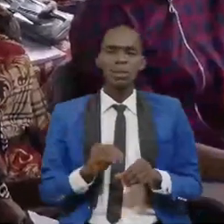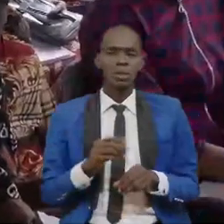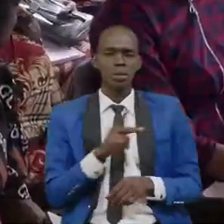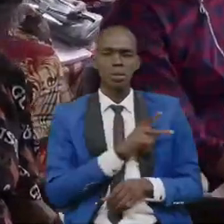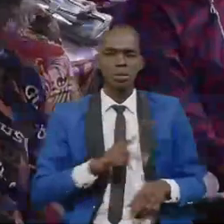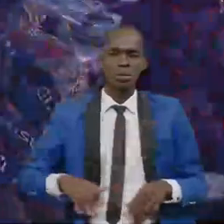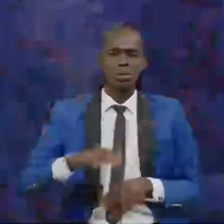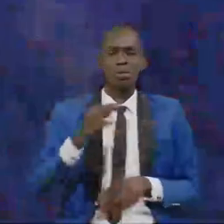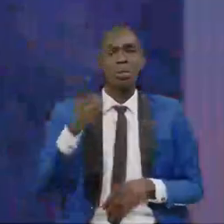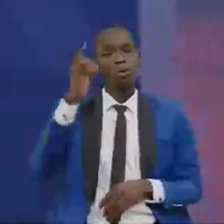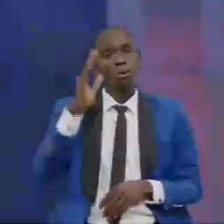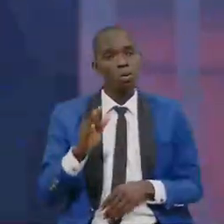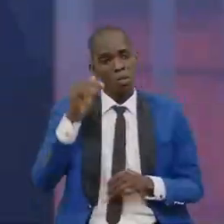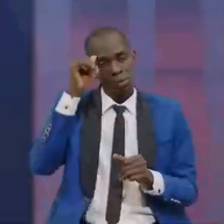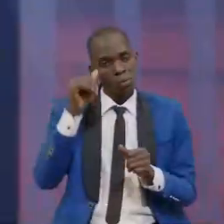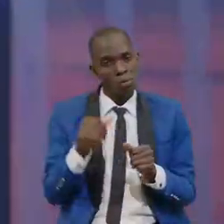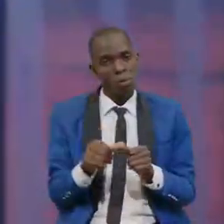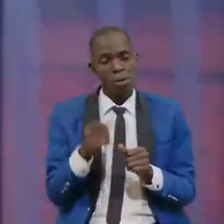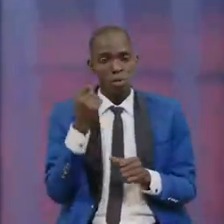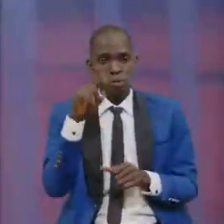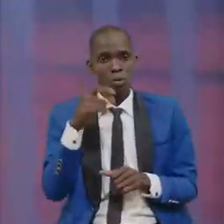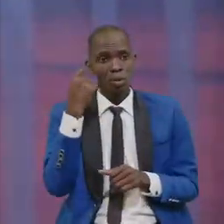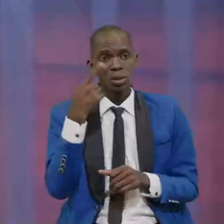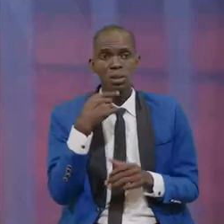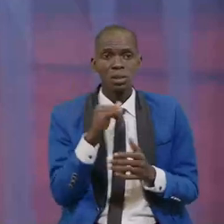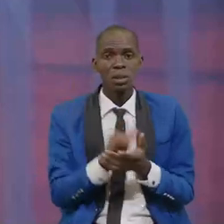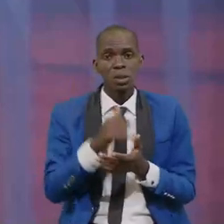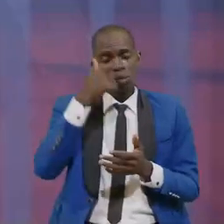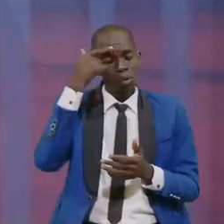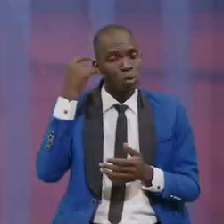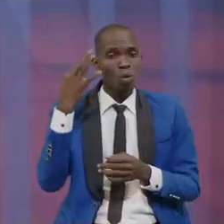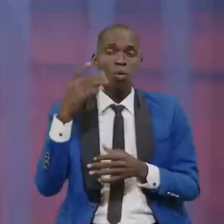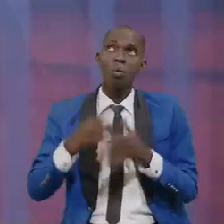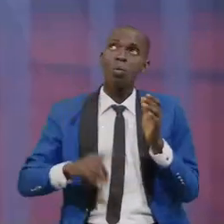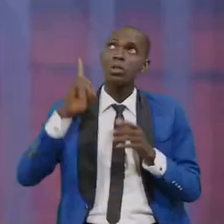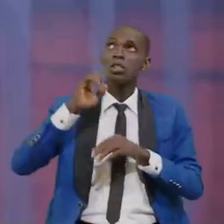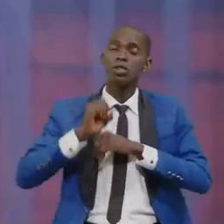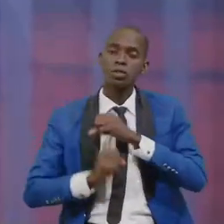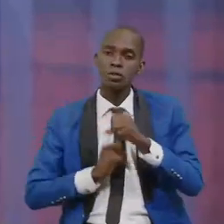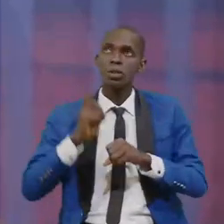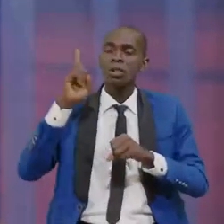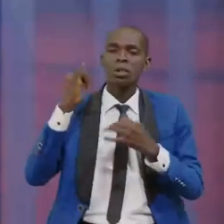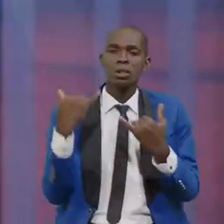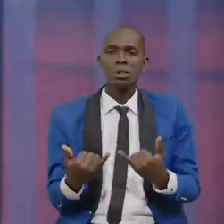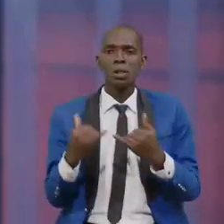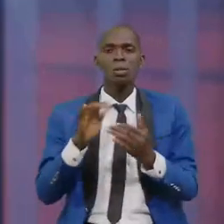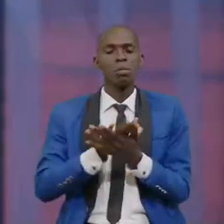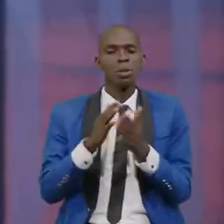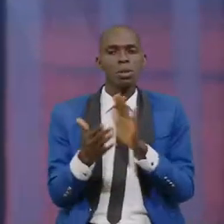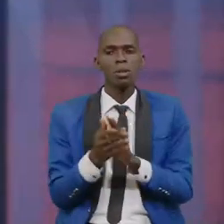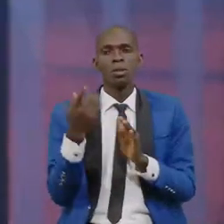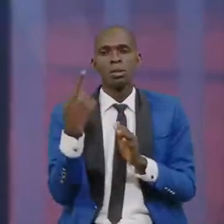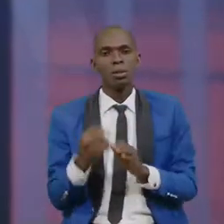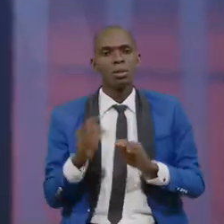Comprenez, à cause de ce qu'il a enduré, il a pourvu, il est devenu l'auteur d'un salut